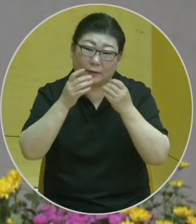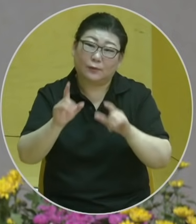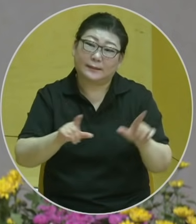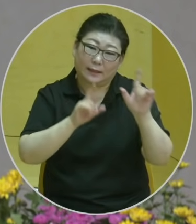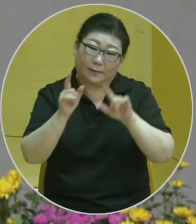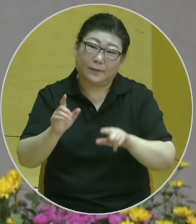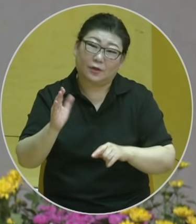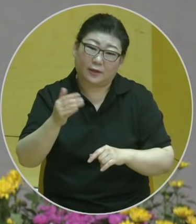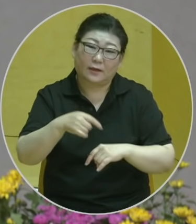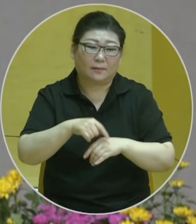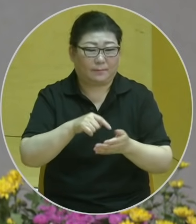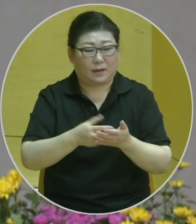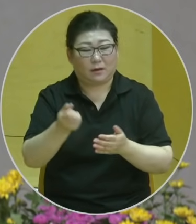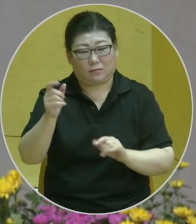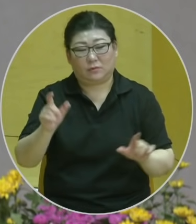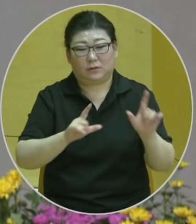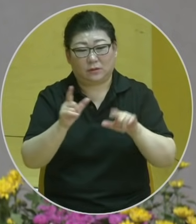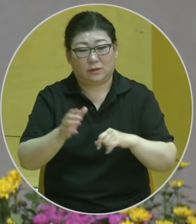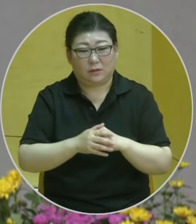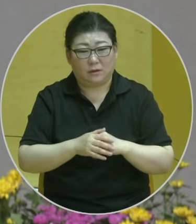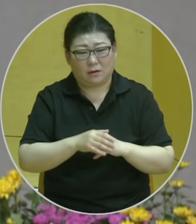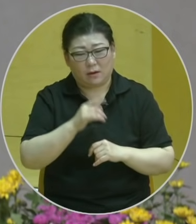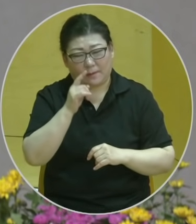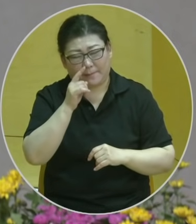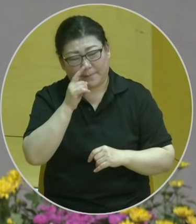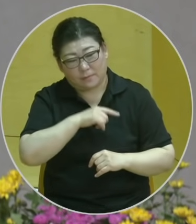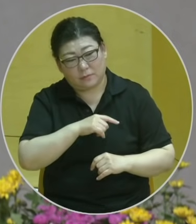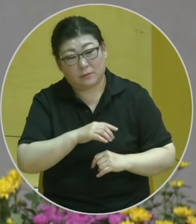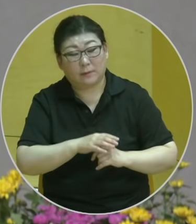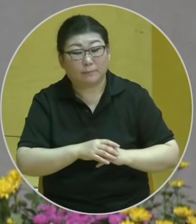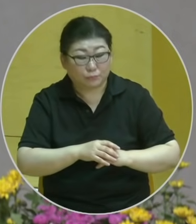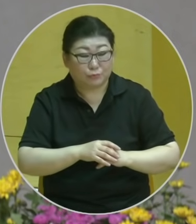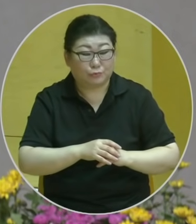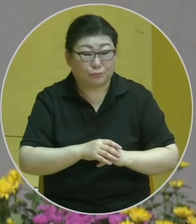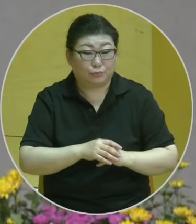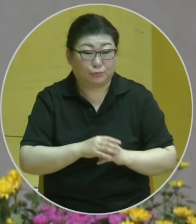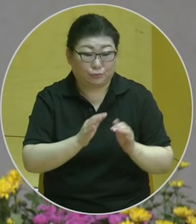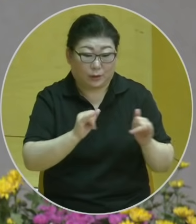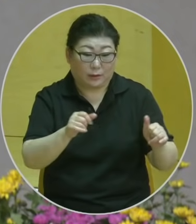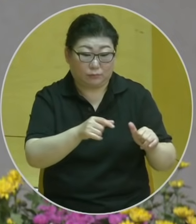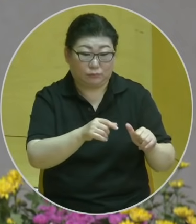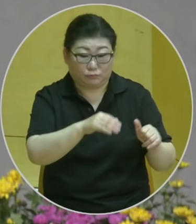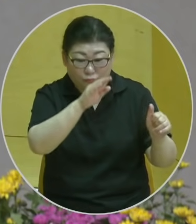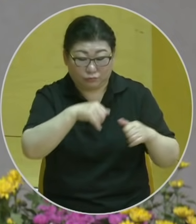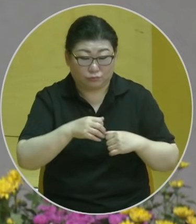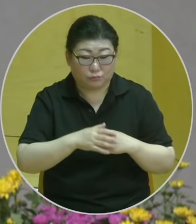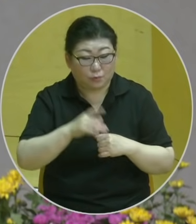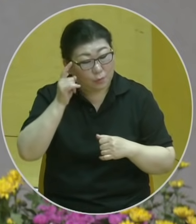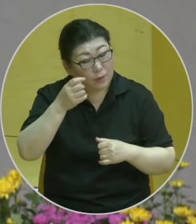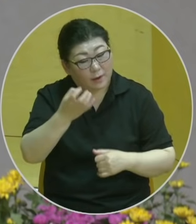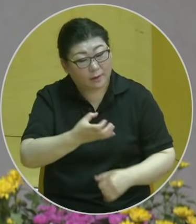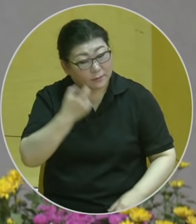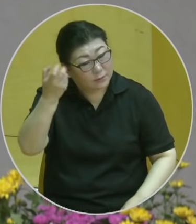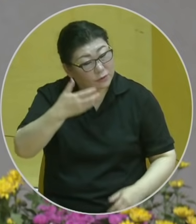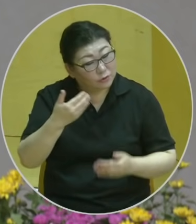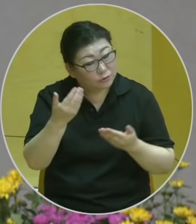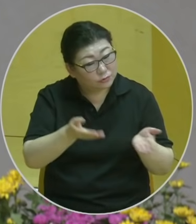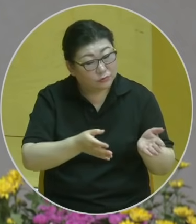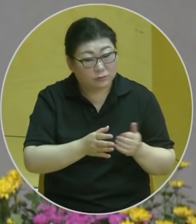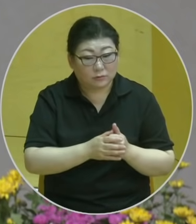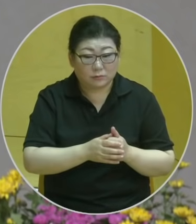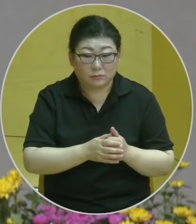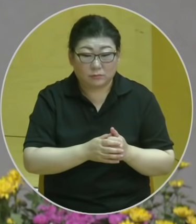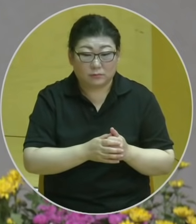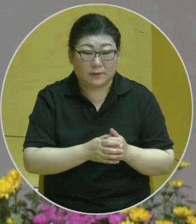왜 이 악명 높은 제자를 예수님께서 왜 부르셨을까요? 그에게 왜 소명을 주셨을까요? 오히려 이